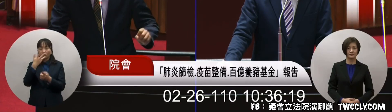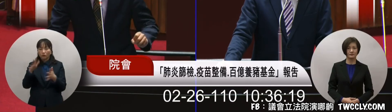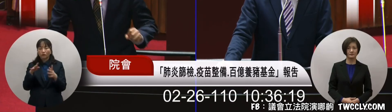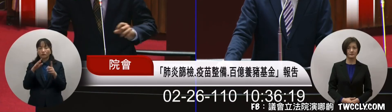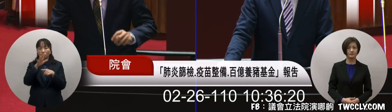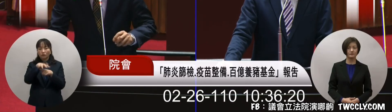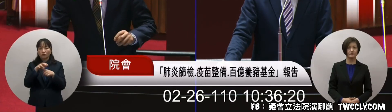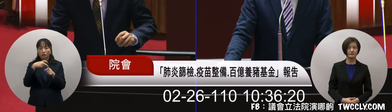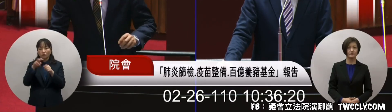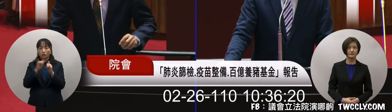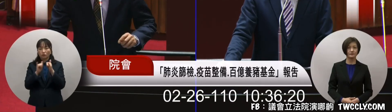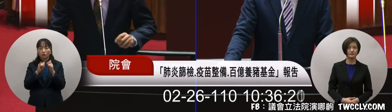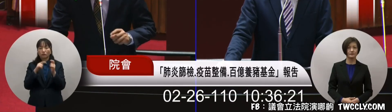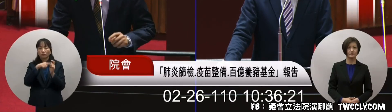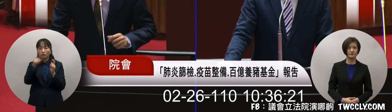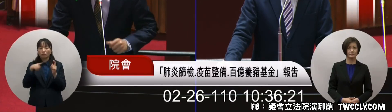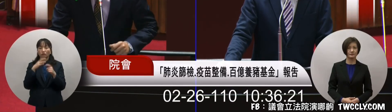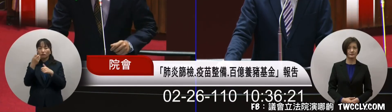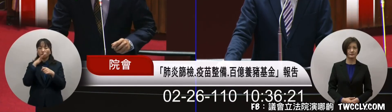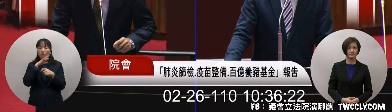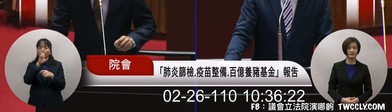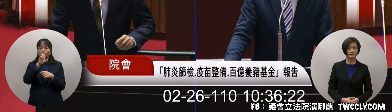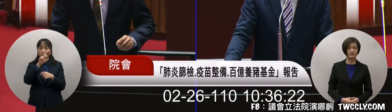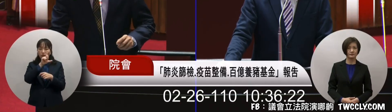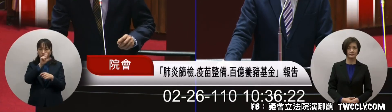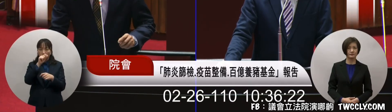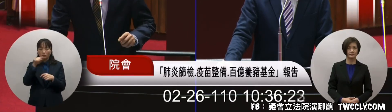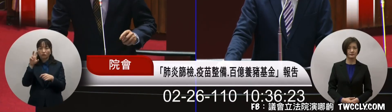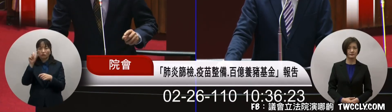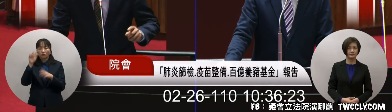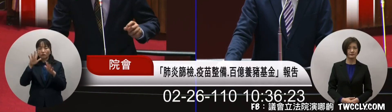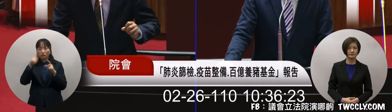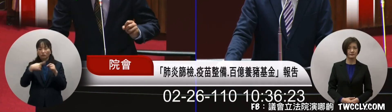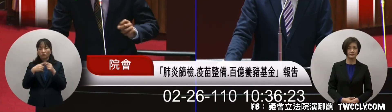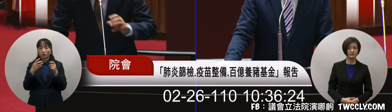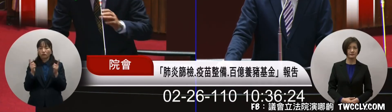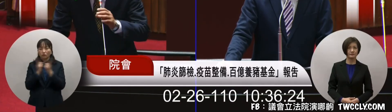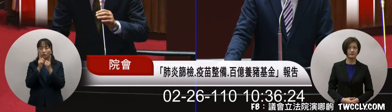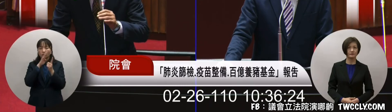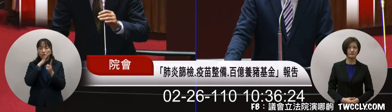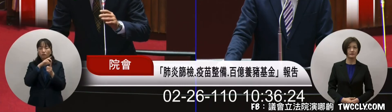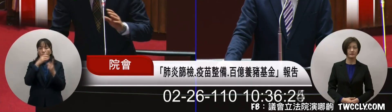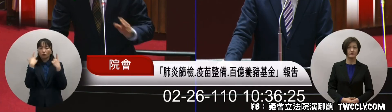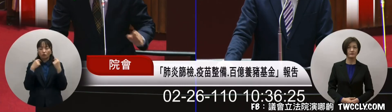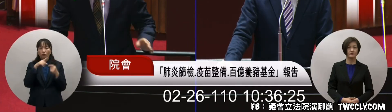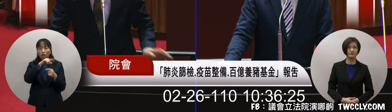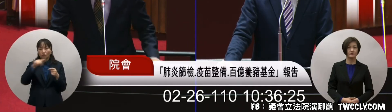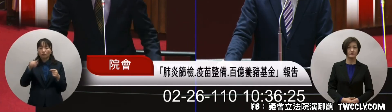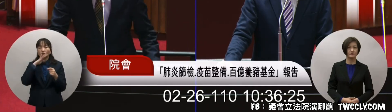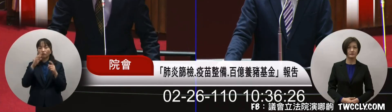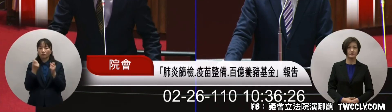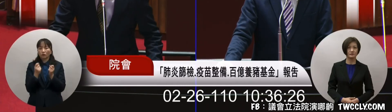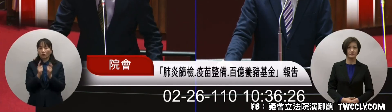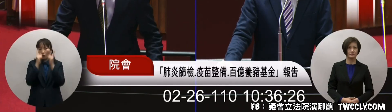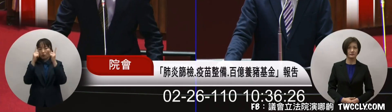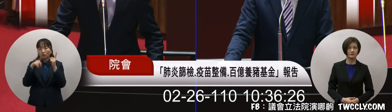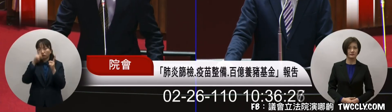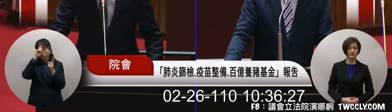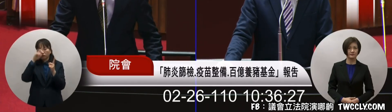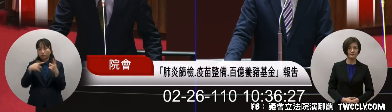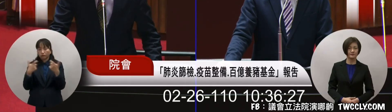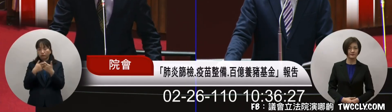建议65到70，但是今年原物料价格上涨，玉米大多上涨，所以我们希望维持的 这个合理